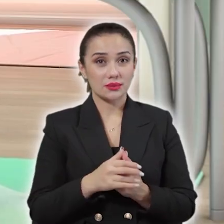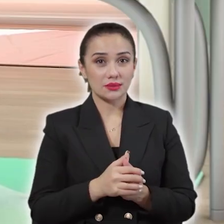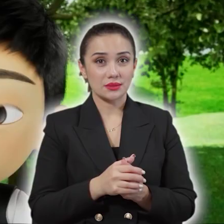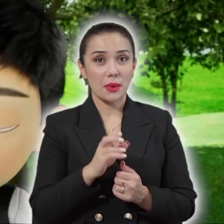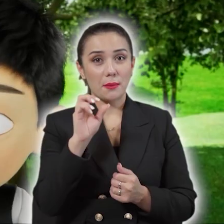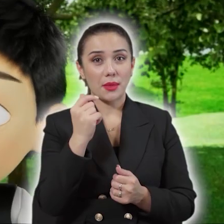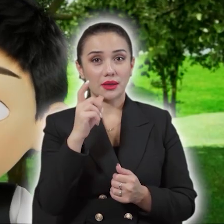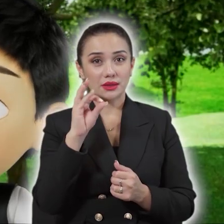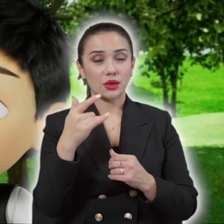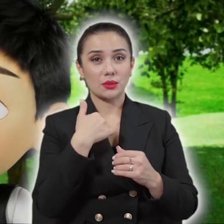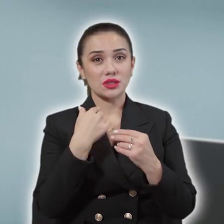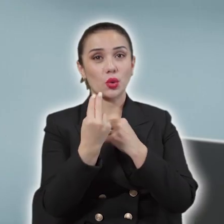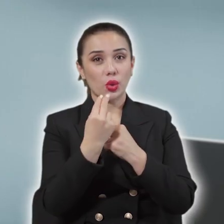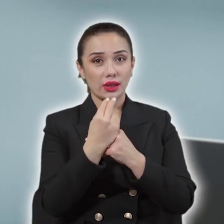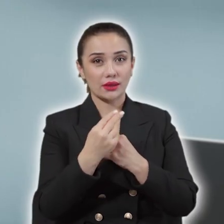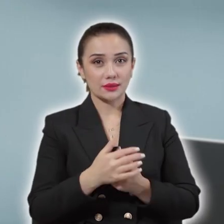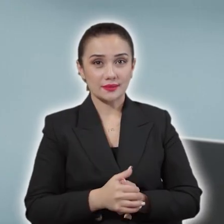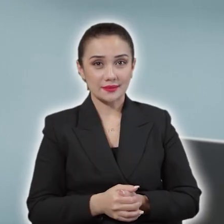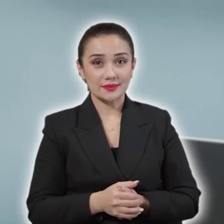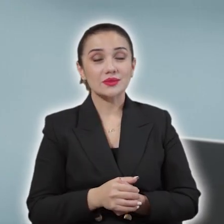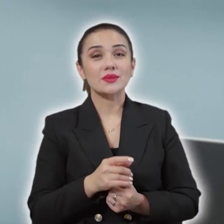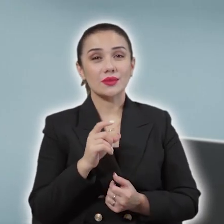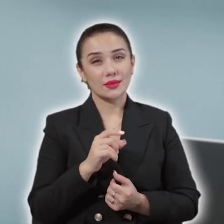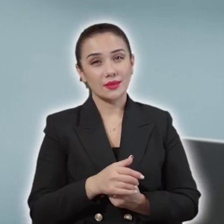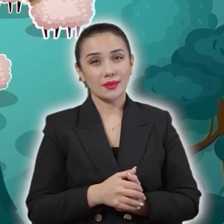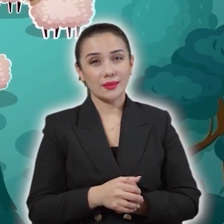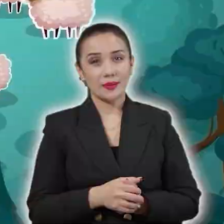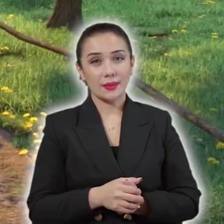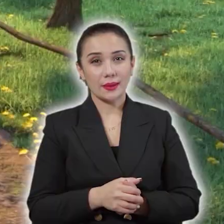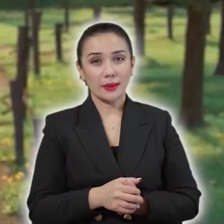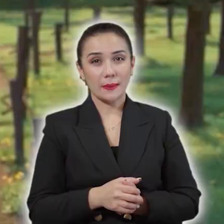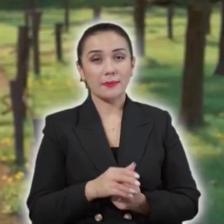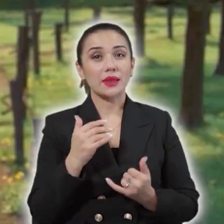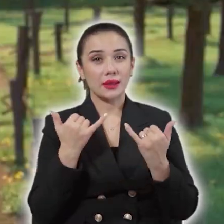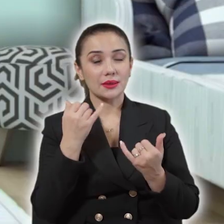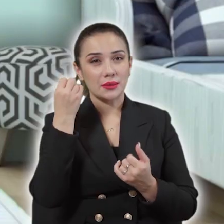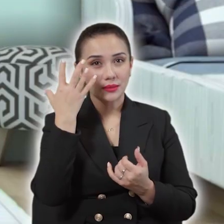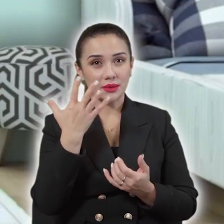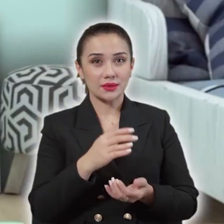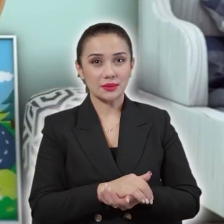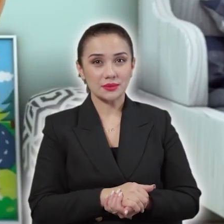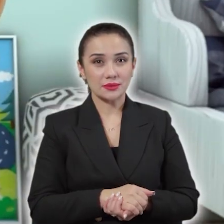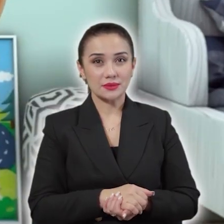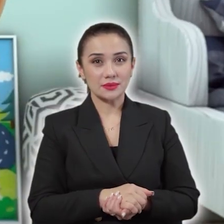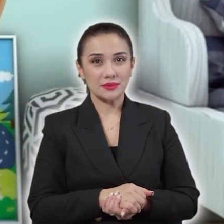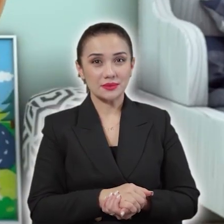bo'ladi, oyijon. Baxtiyor, bizga o'rgat. Xo'sh. Endi bildim, kerak edi.